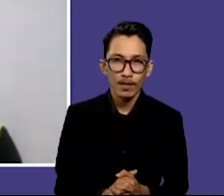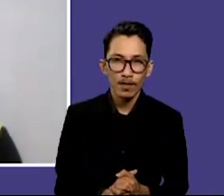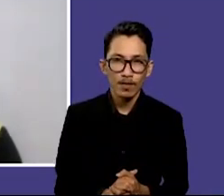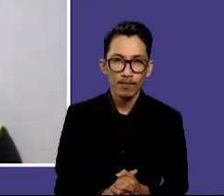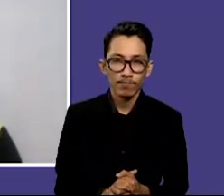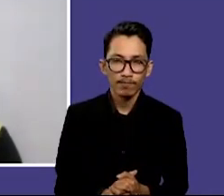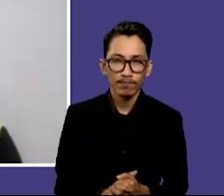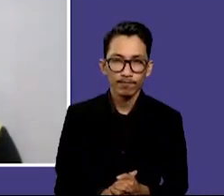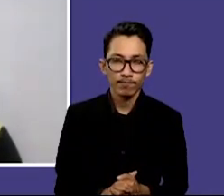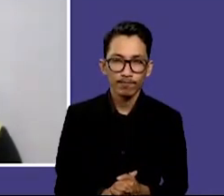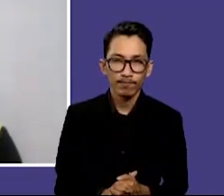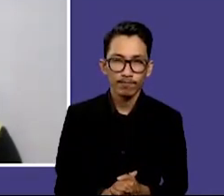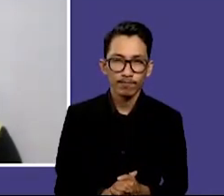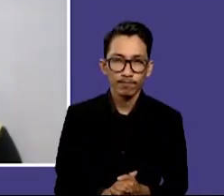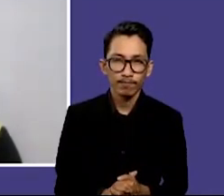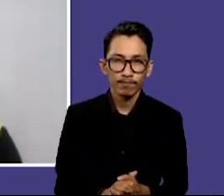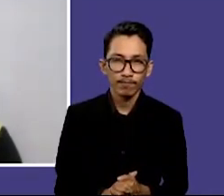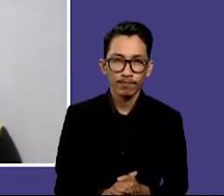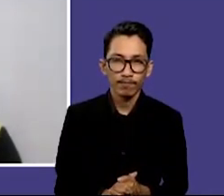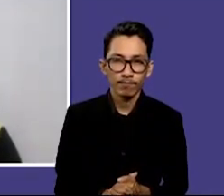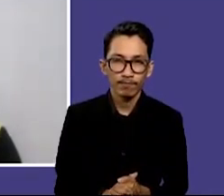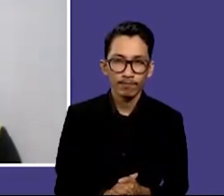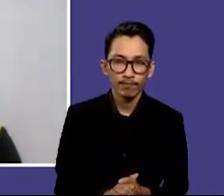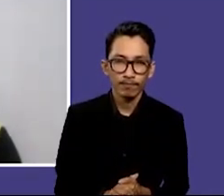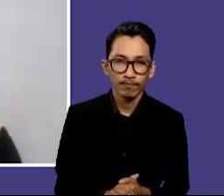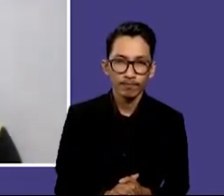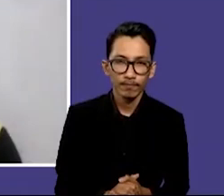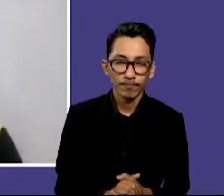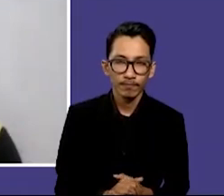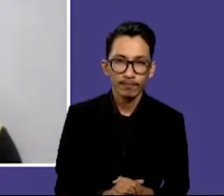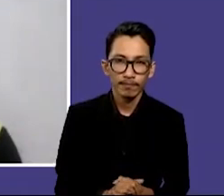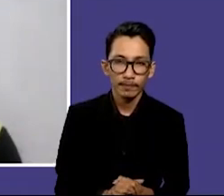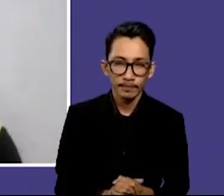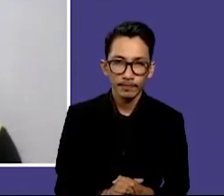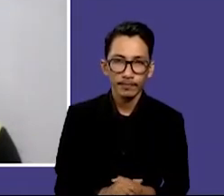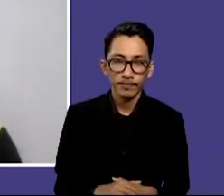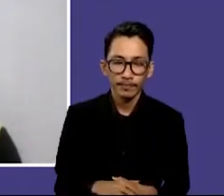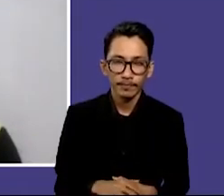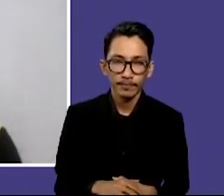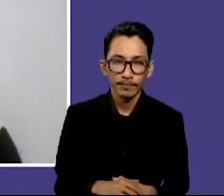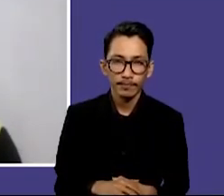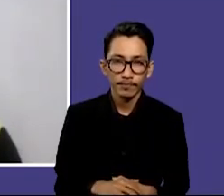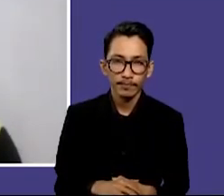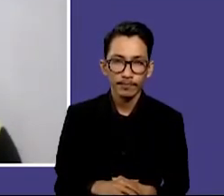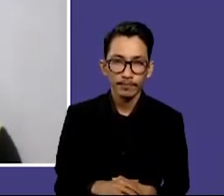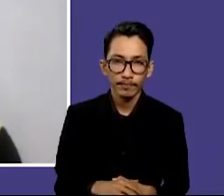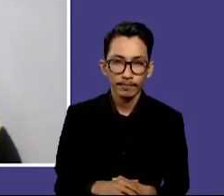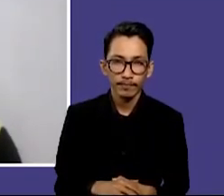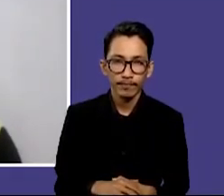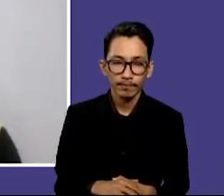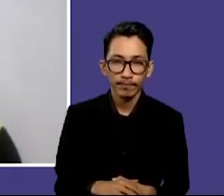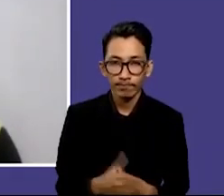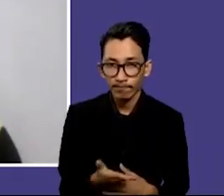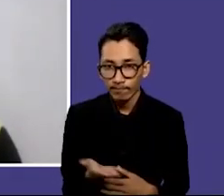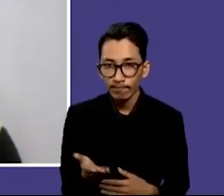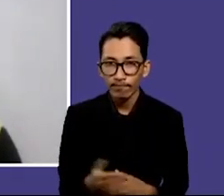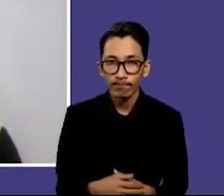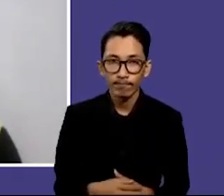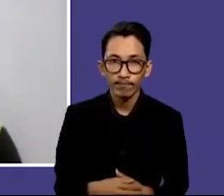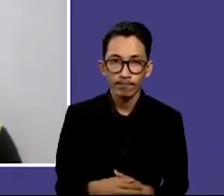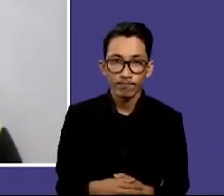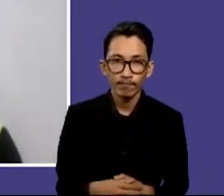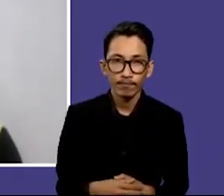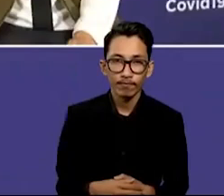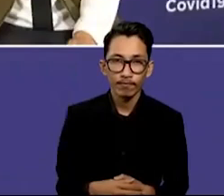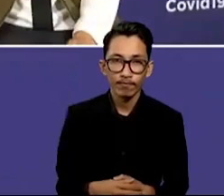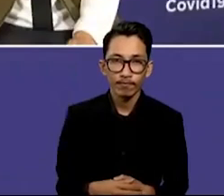keberadaan virus COVID-19 di daerah kita. Yeah. Dan ya gimana? Ya yeah, silakan Pak.